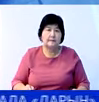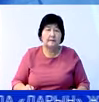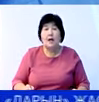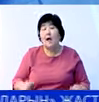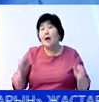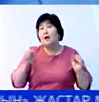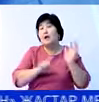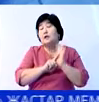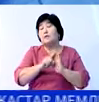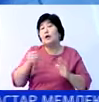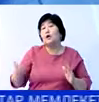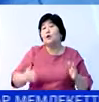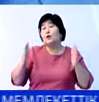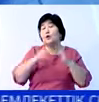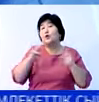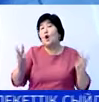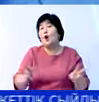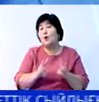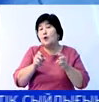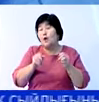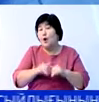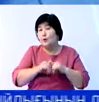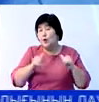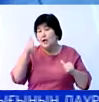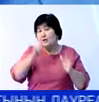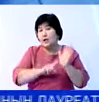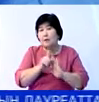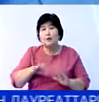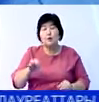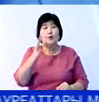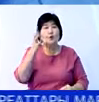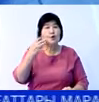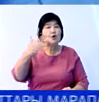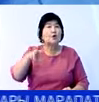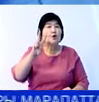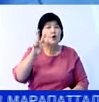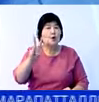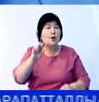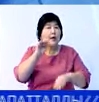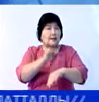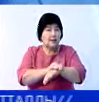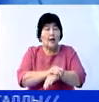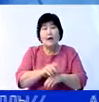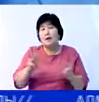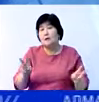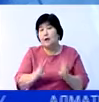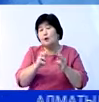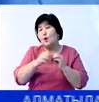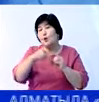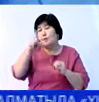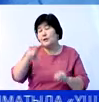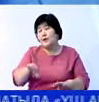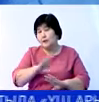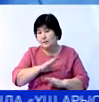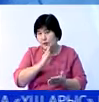Қыс басталса, тұрғын үйлерден өрт шығу қаупі жоғарылайды. Жыл басынан бері облыста 452 дерек тіркеліп, тілсіз жаудан 15 адам